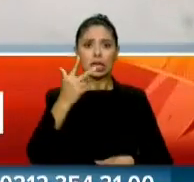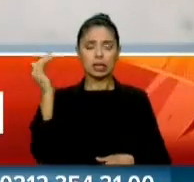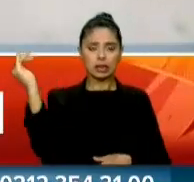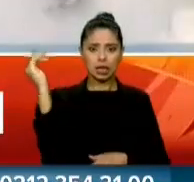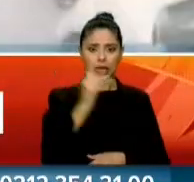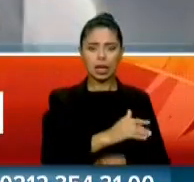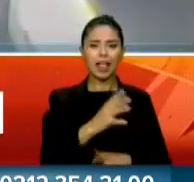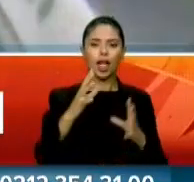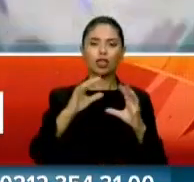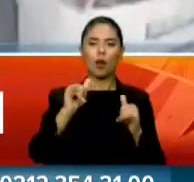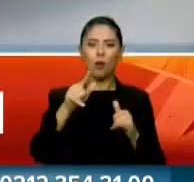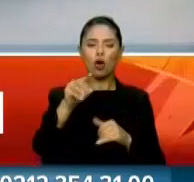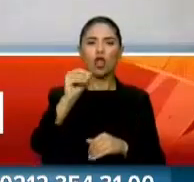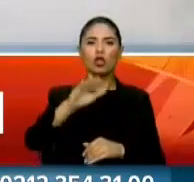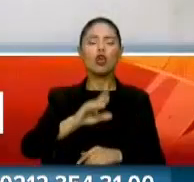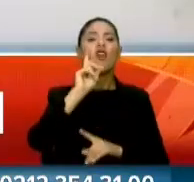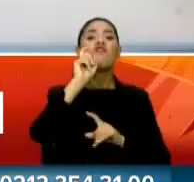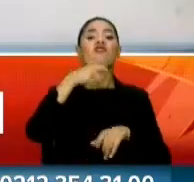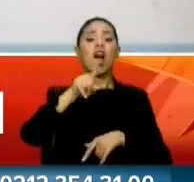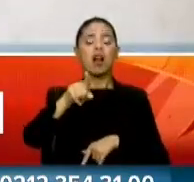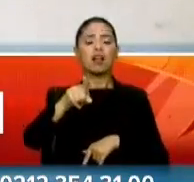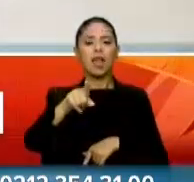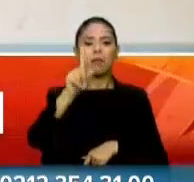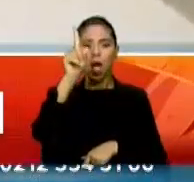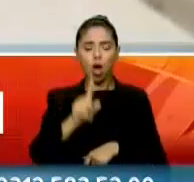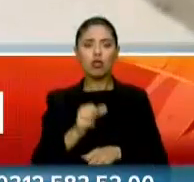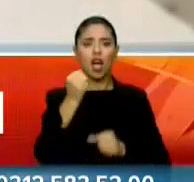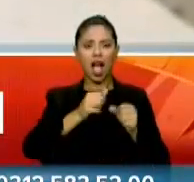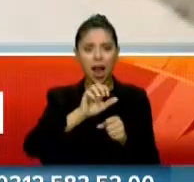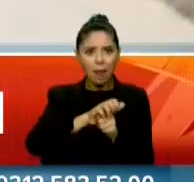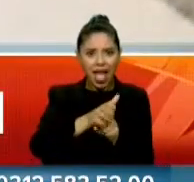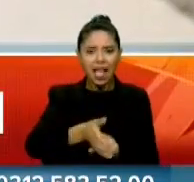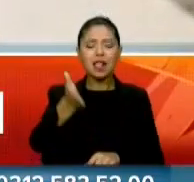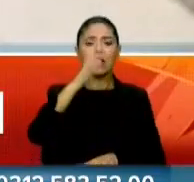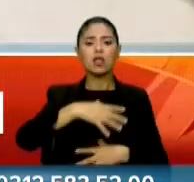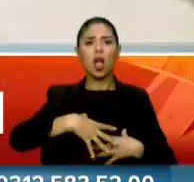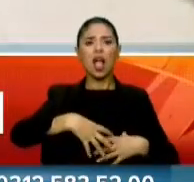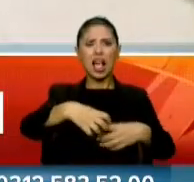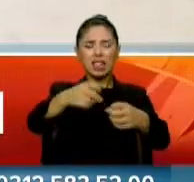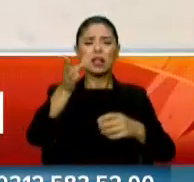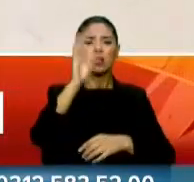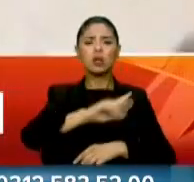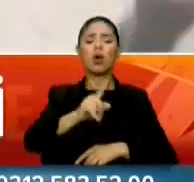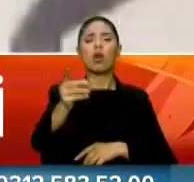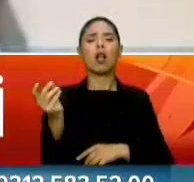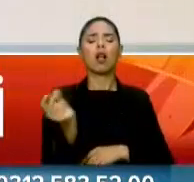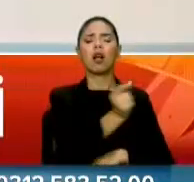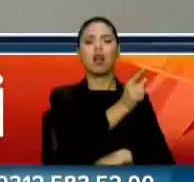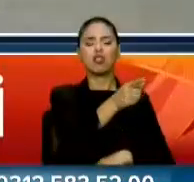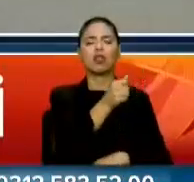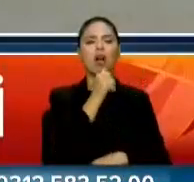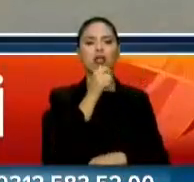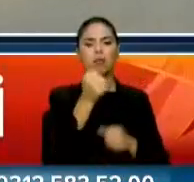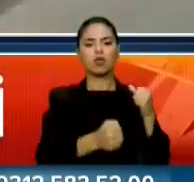girdi, topacıyla oynayan çocuğu fark etmedi. Önce aracıyla ezdi, metrelerce sürükledi. Ardından da kaçıp kayıplara